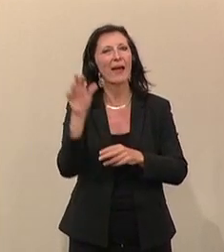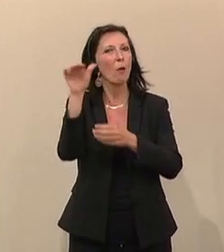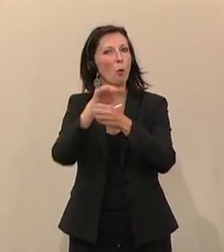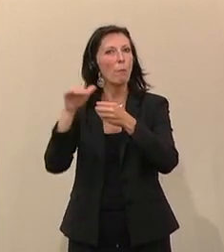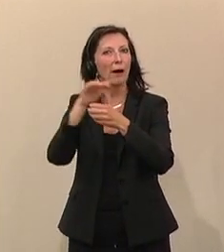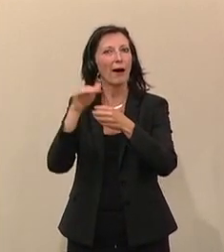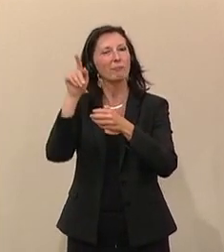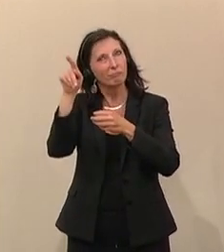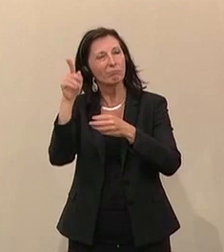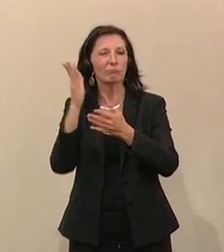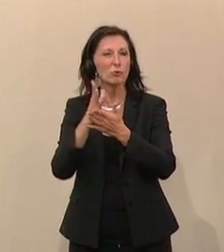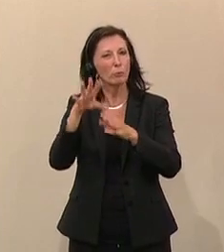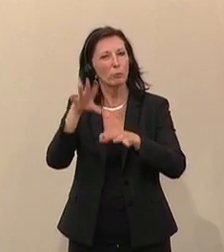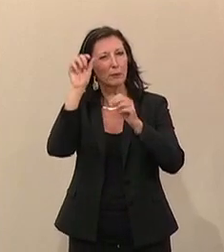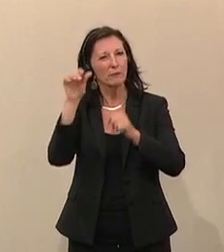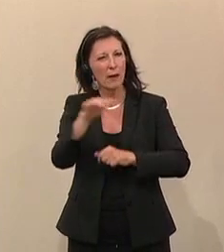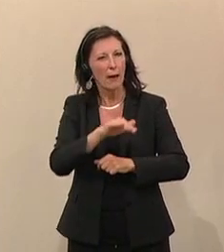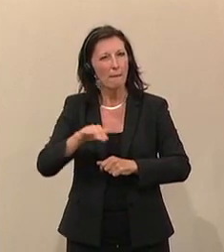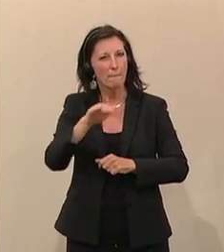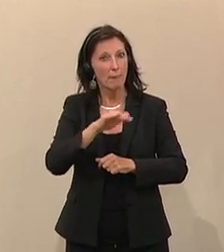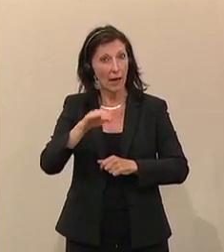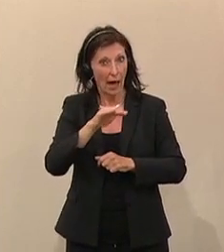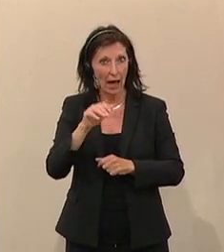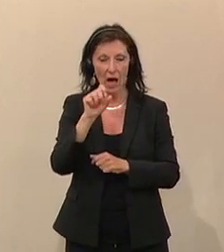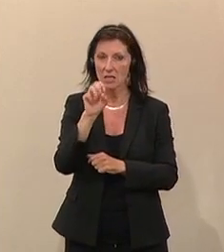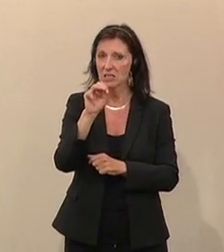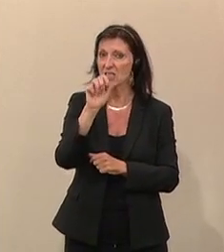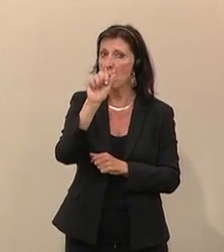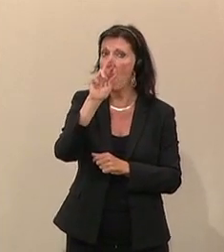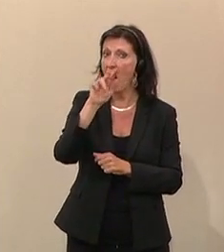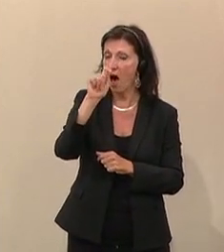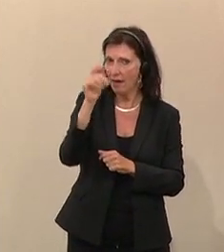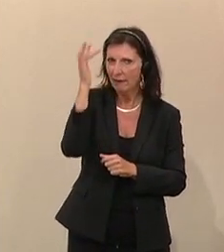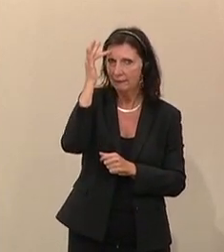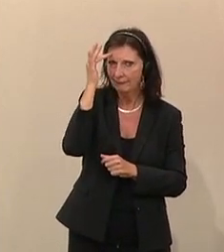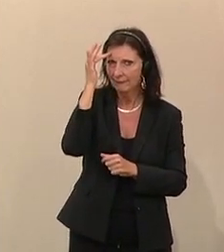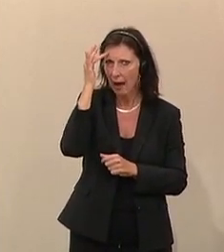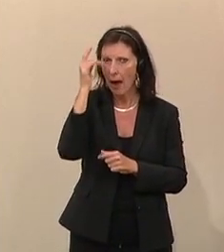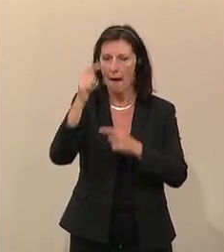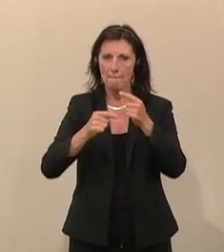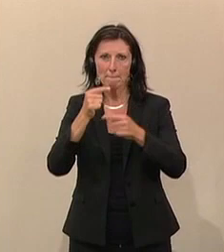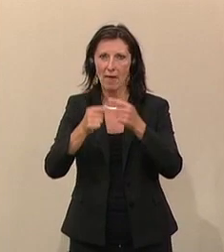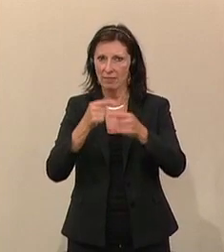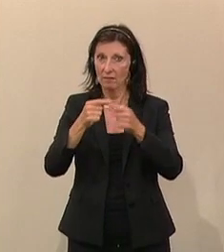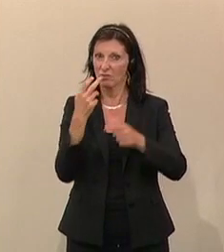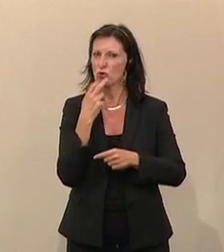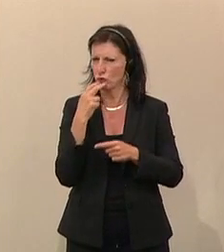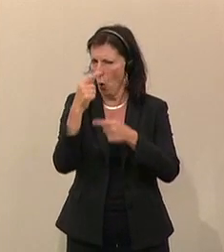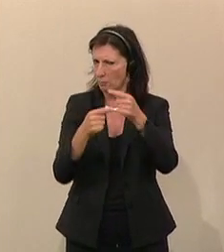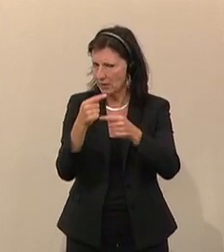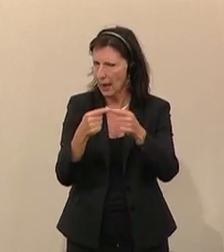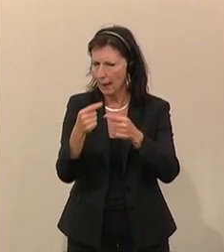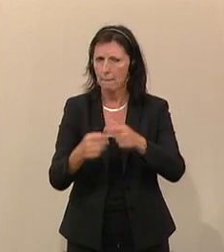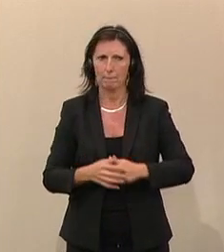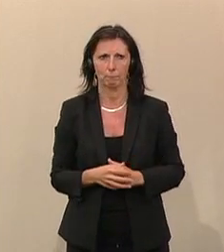erkannt dass im bereich vom smart meter das heißt da der neue stromzähler datentechnisch